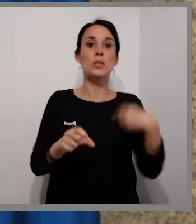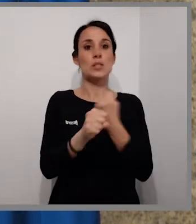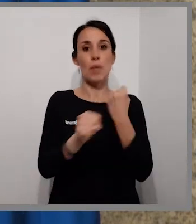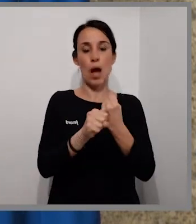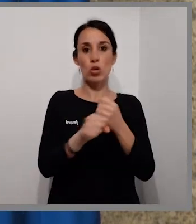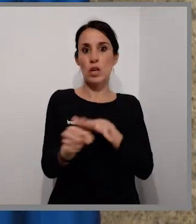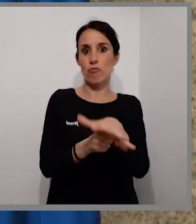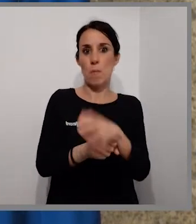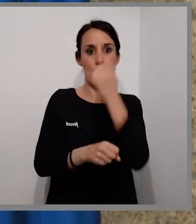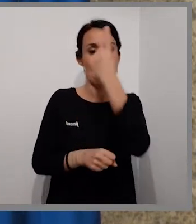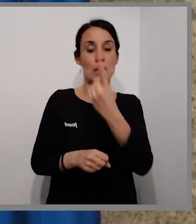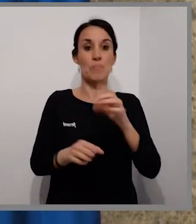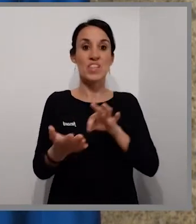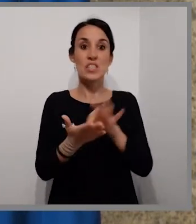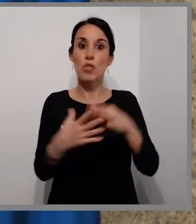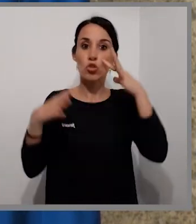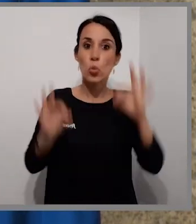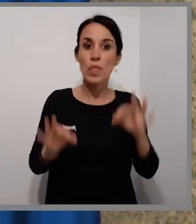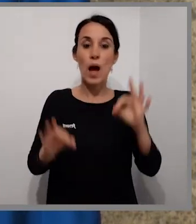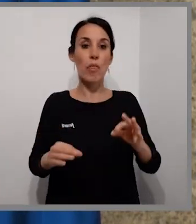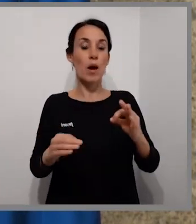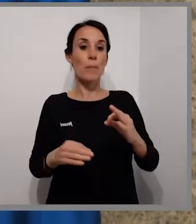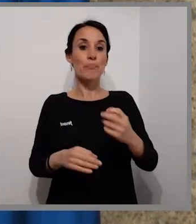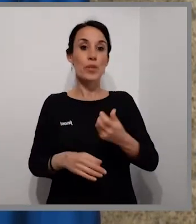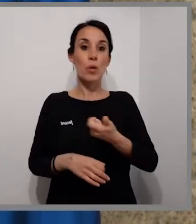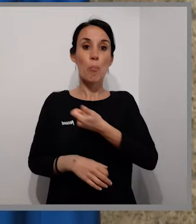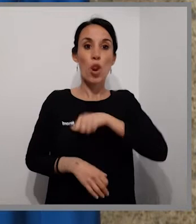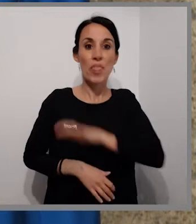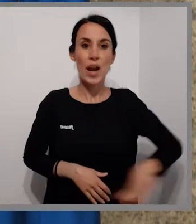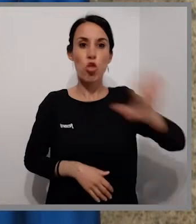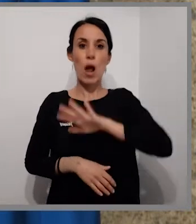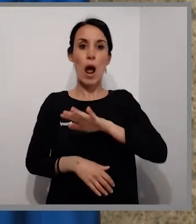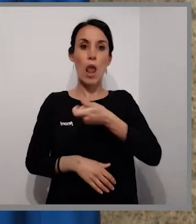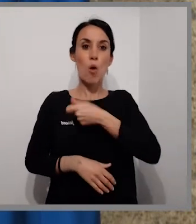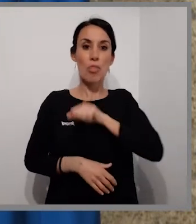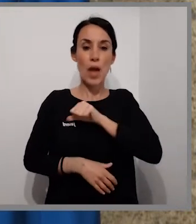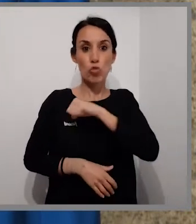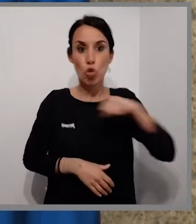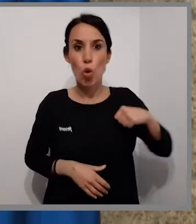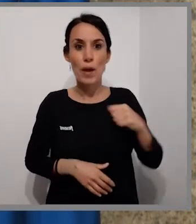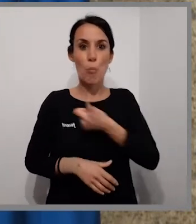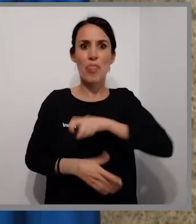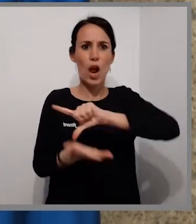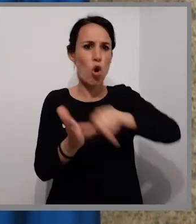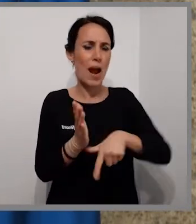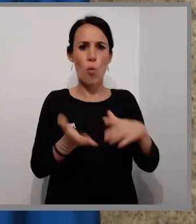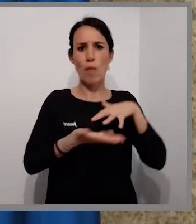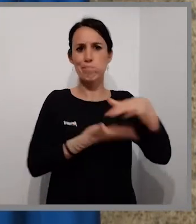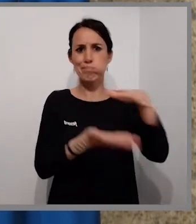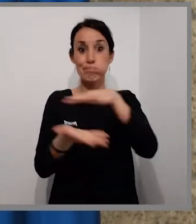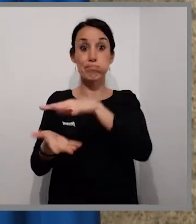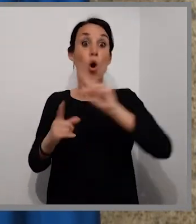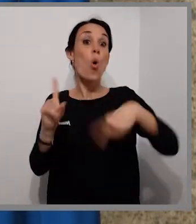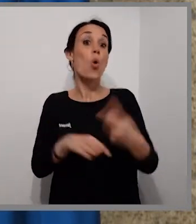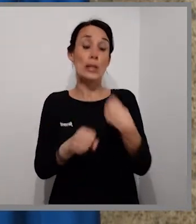els treballadors que estan més afectats, els serveis de seguretat, molt important, la Policia Nacional, la Policia Autonòmica, les policies locals, hem d'arribar a tot